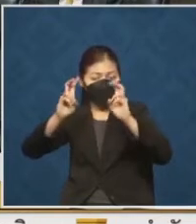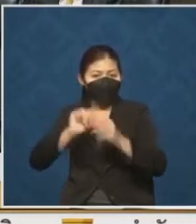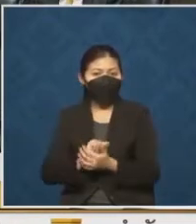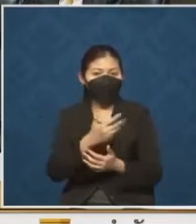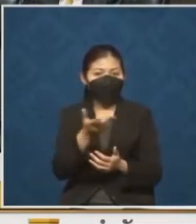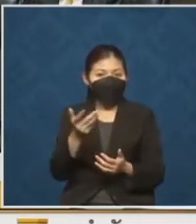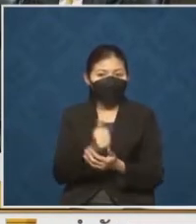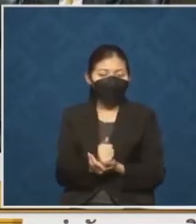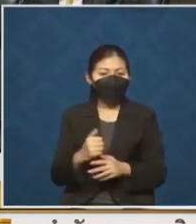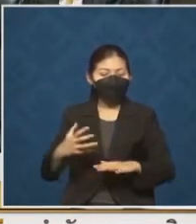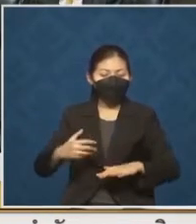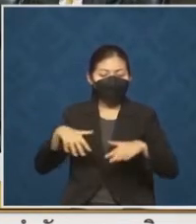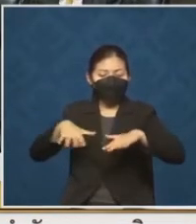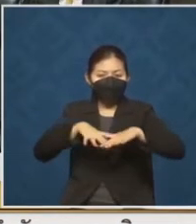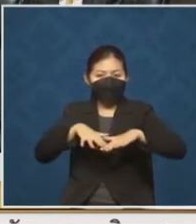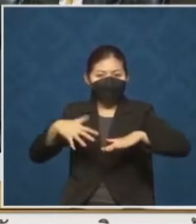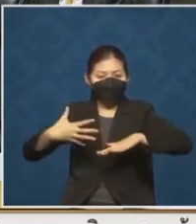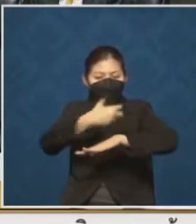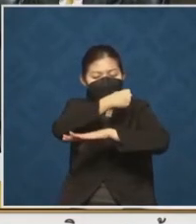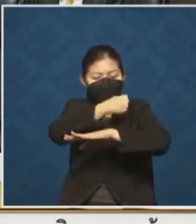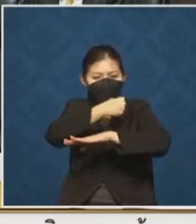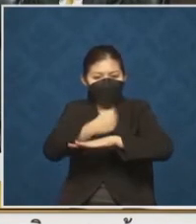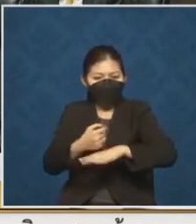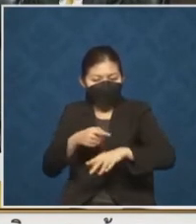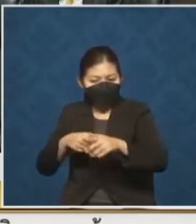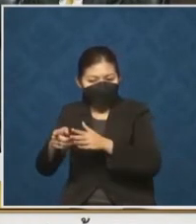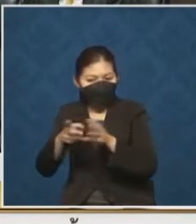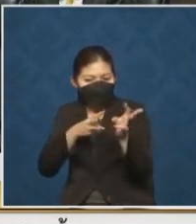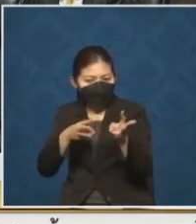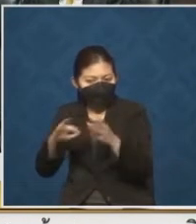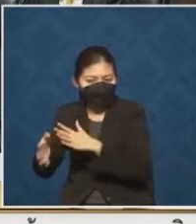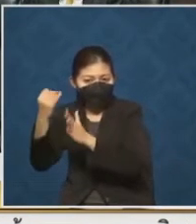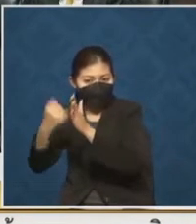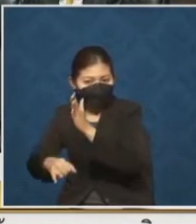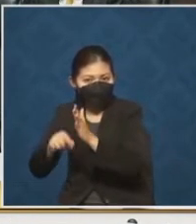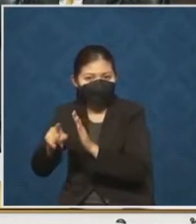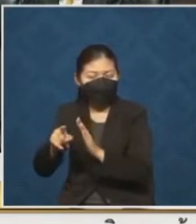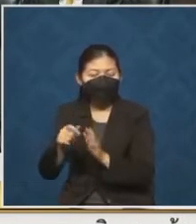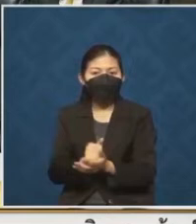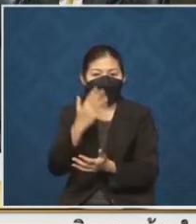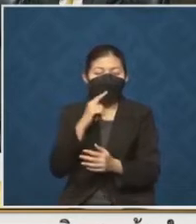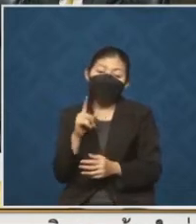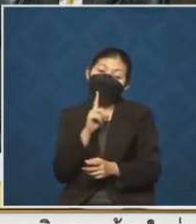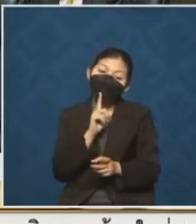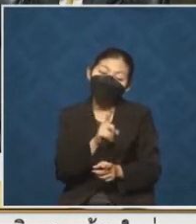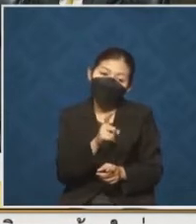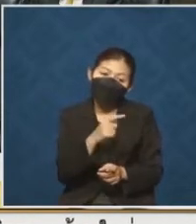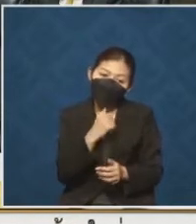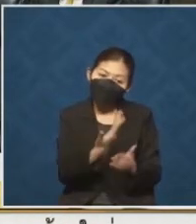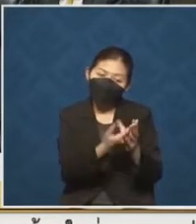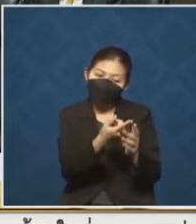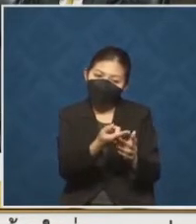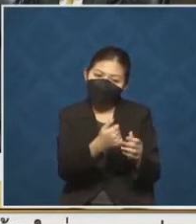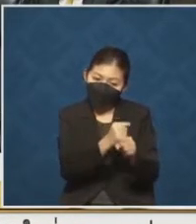ไม่ว่าจะเป็นงบประมาณมีกิจกรรมจิตจะการบริการสาธารณสุขอย่างถูกควบคุมกำกับ